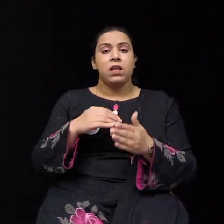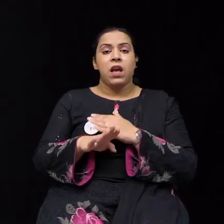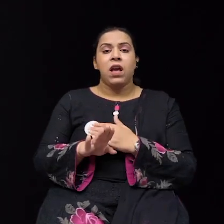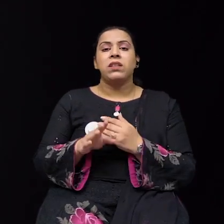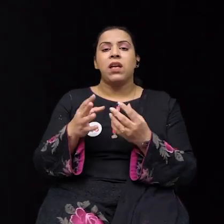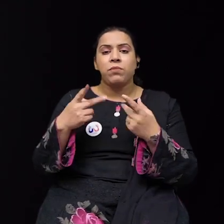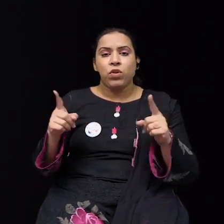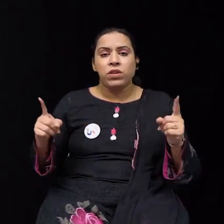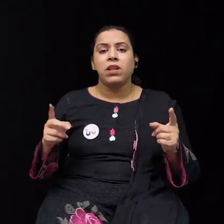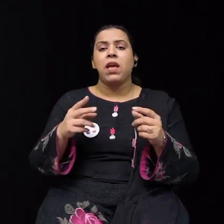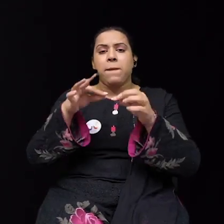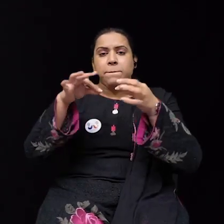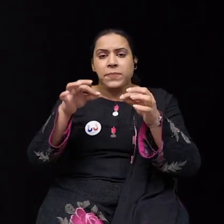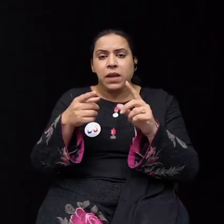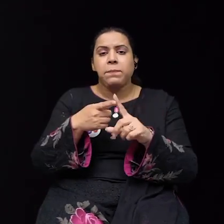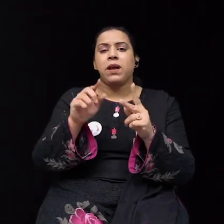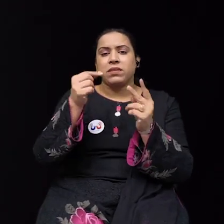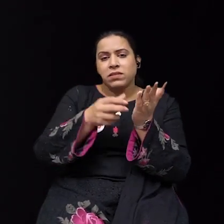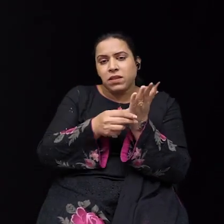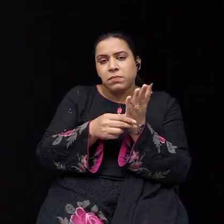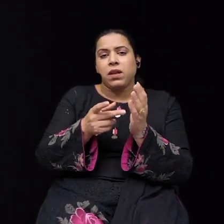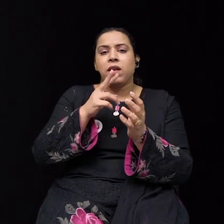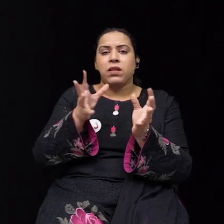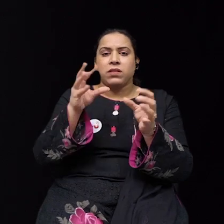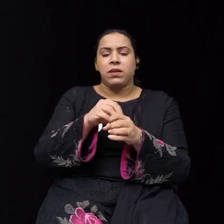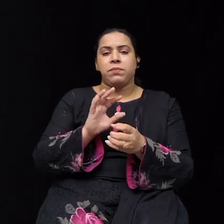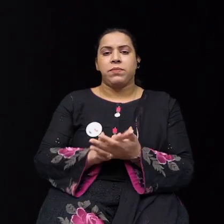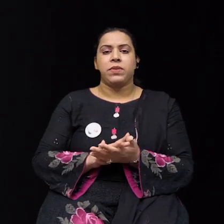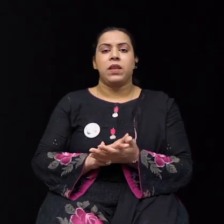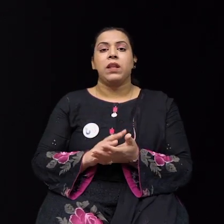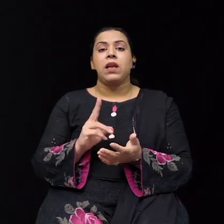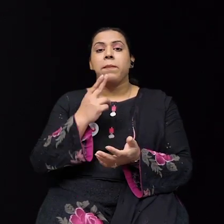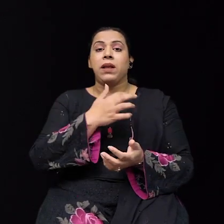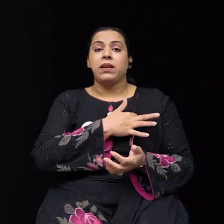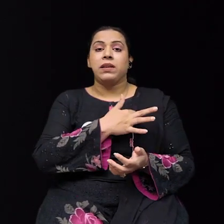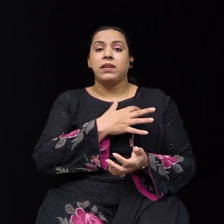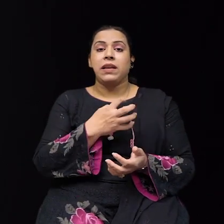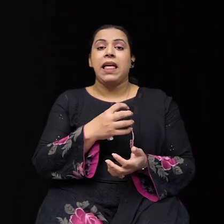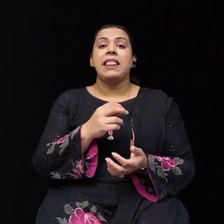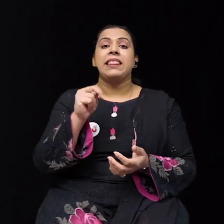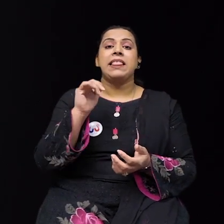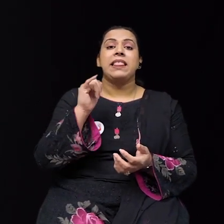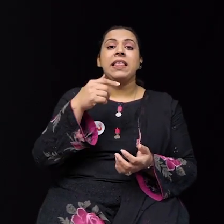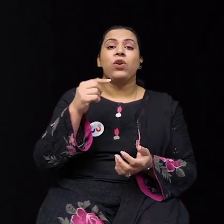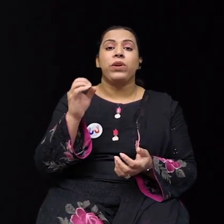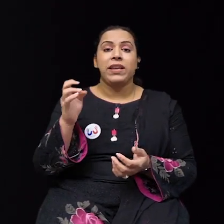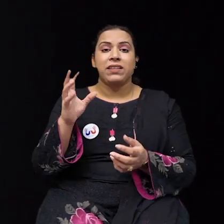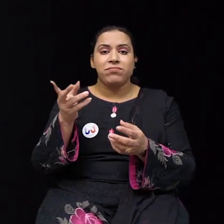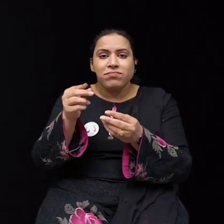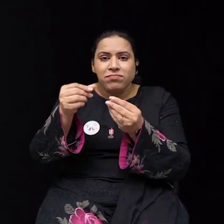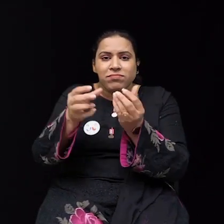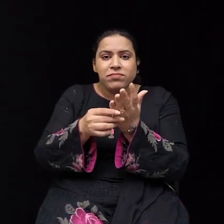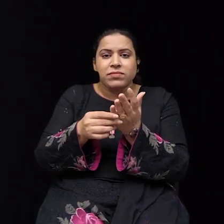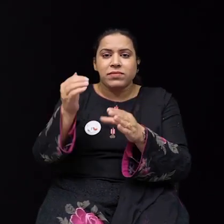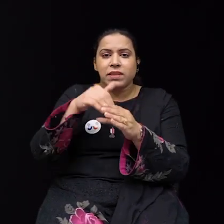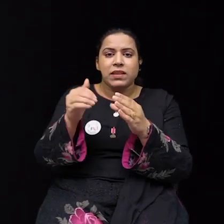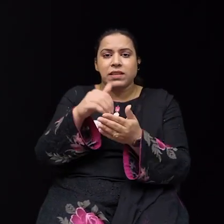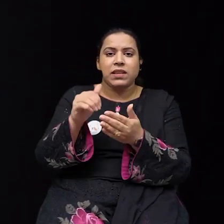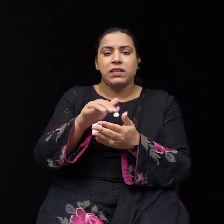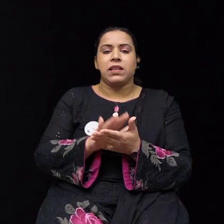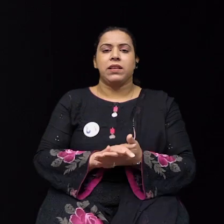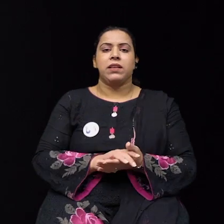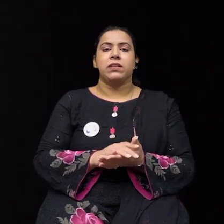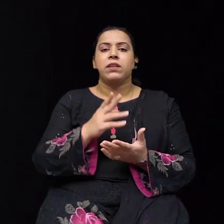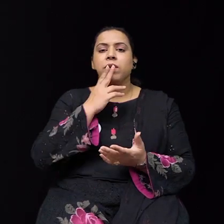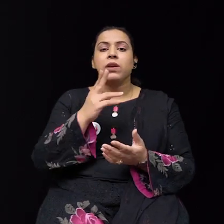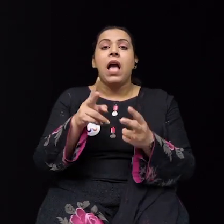हैं, एक वो पेपर है, बर्न्स है, सारा कुछ है, लेकिन हमारी लड़ाई बतौर कार्डियोलॉजिस्ट निकोटीन के साथ है, जो ये वेपर शेपर सब के अंदर